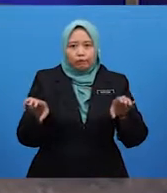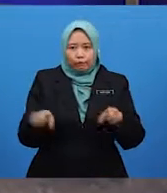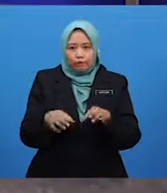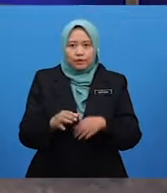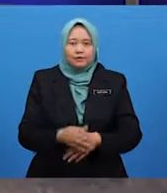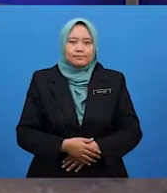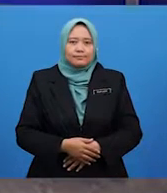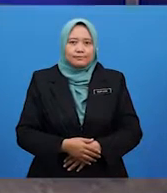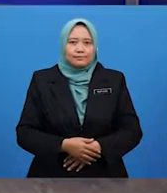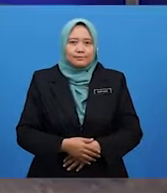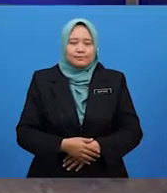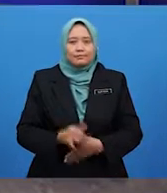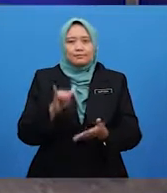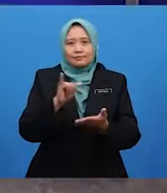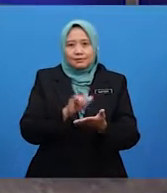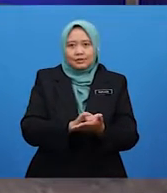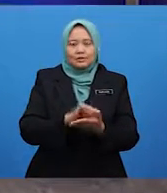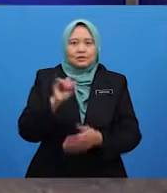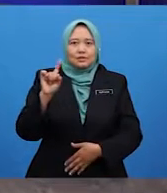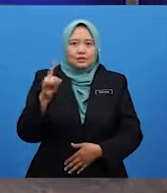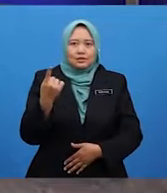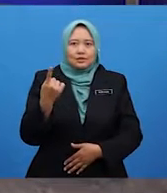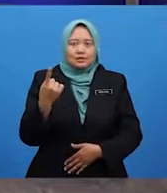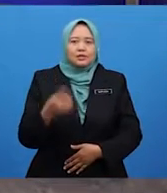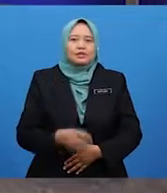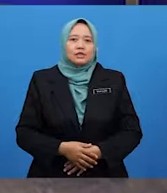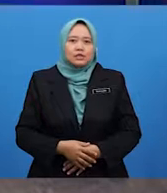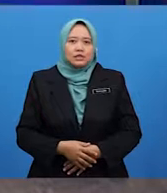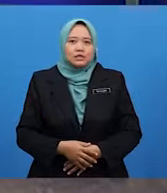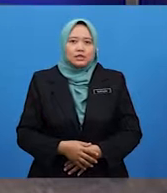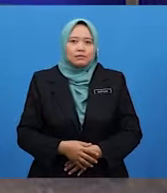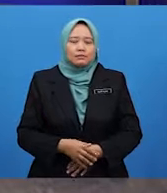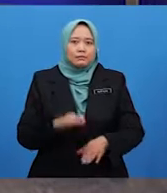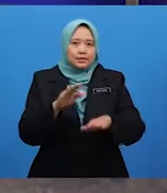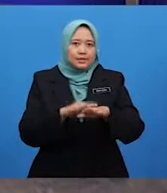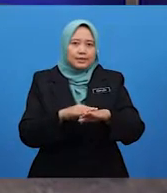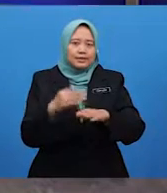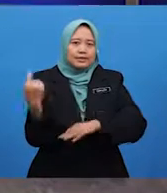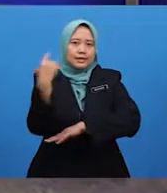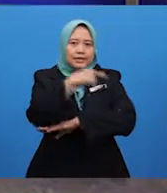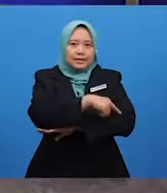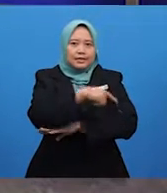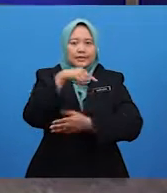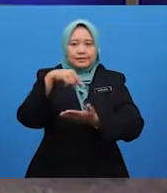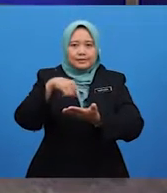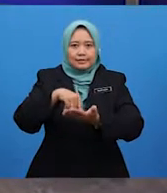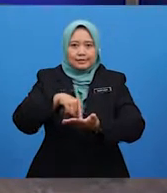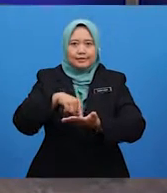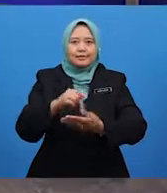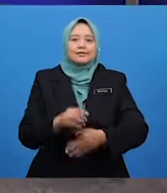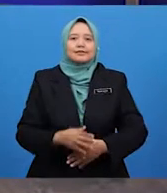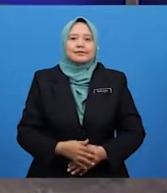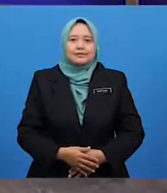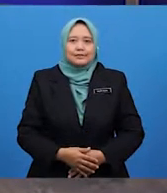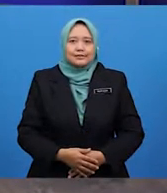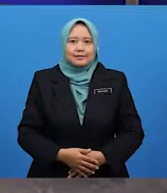itu pelajar-pelajar, hanya setakat sampai di sini saja yang dapat saya, Cikgu Don, dan juga rakan saya, Cikgu Arif, kupaskan segala